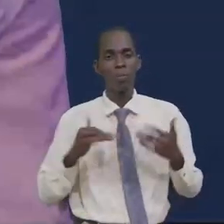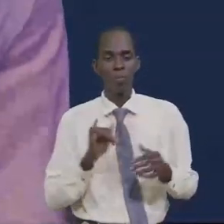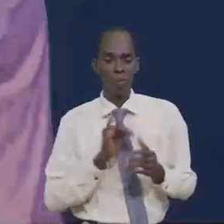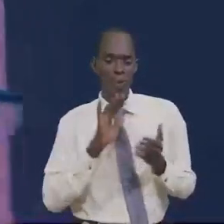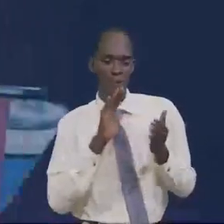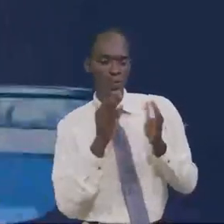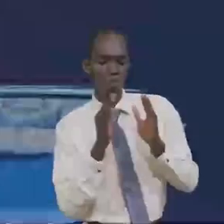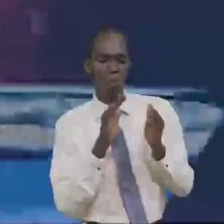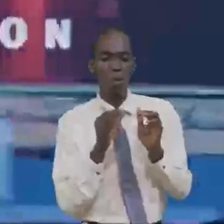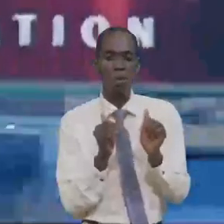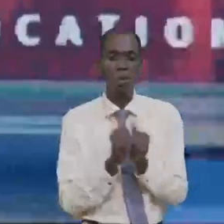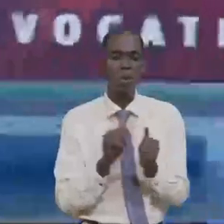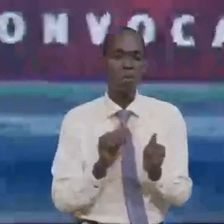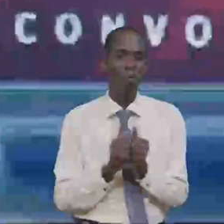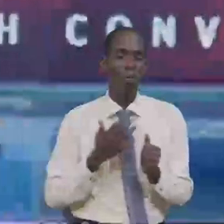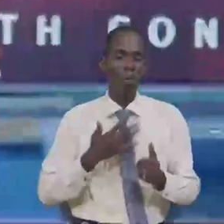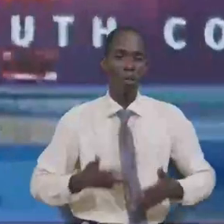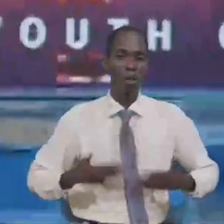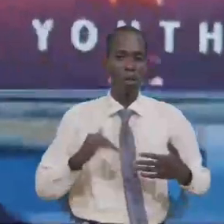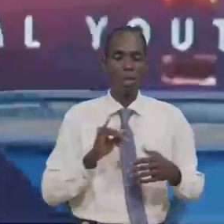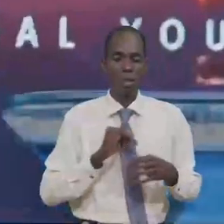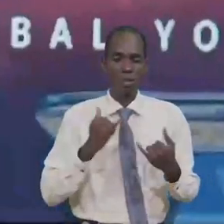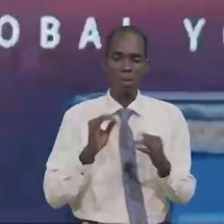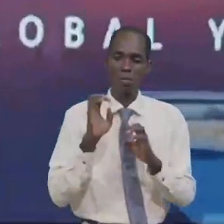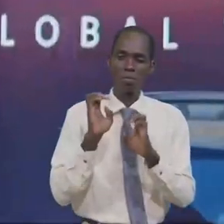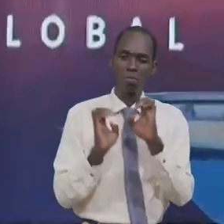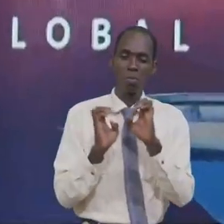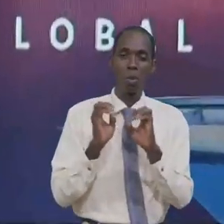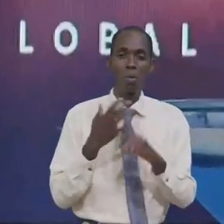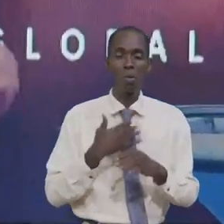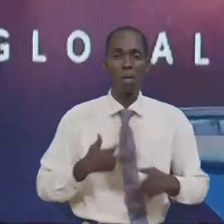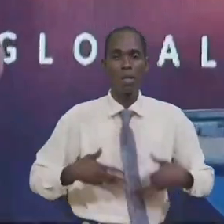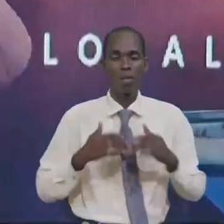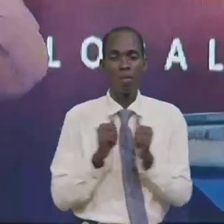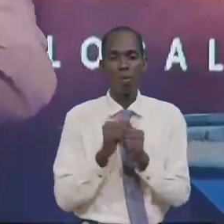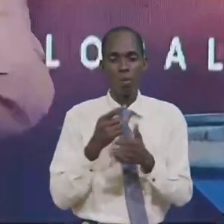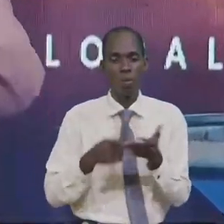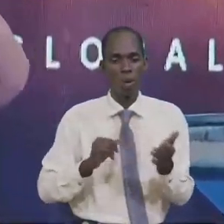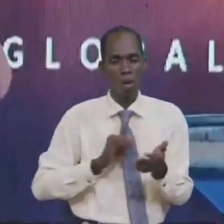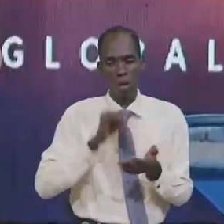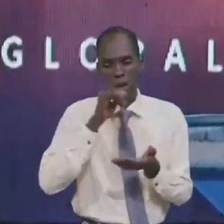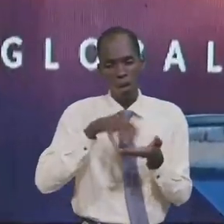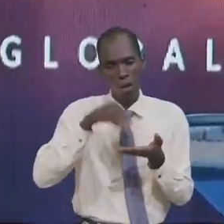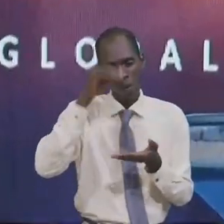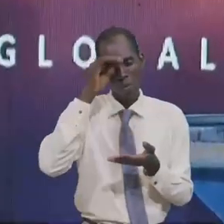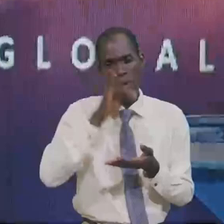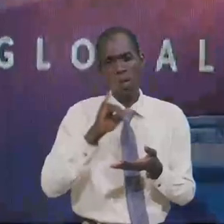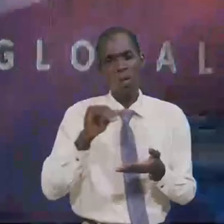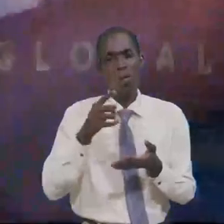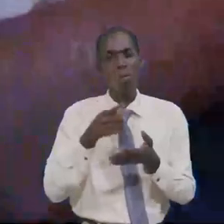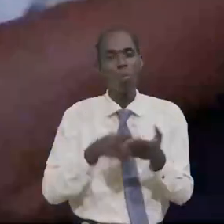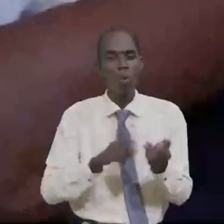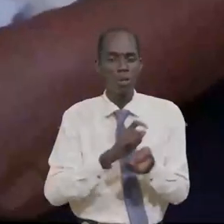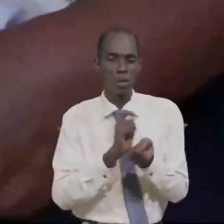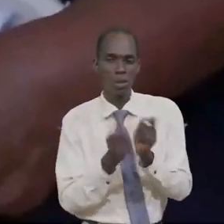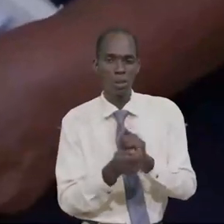et je value ma vie à ce que j'entends quel changement j'ai dans